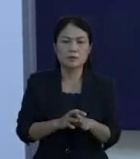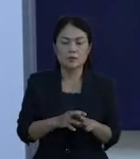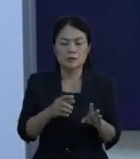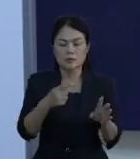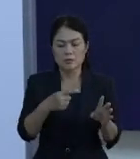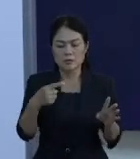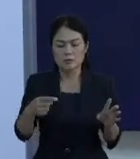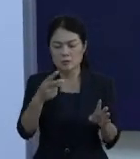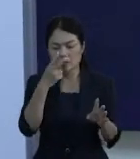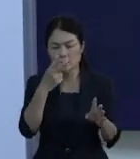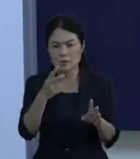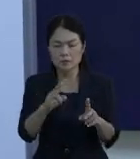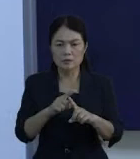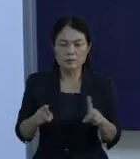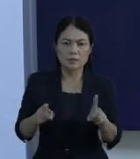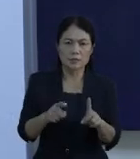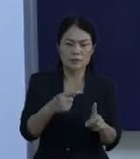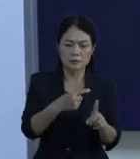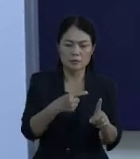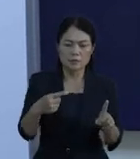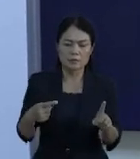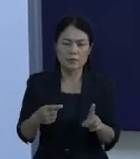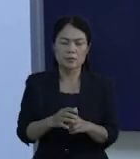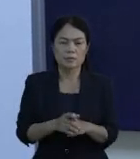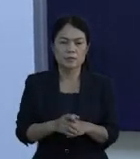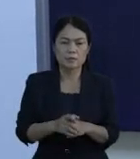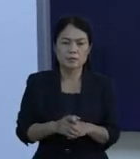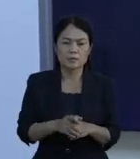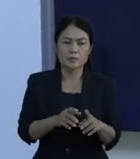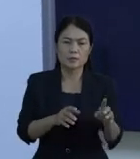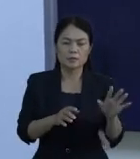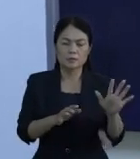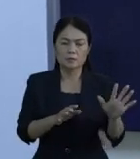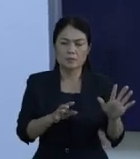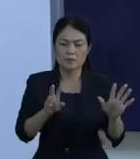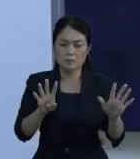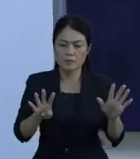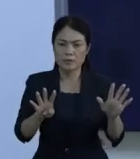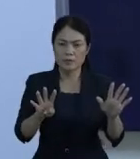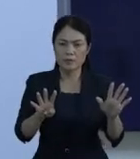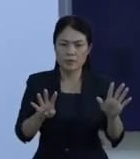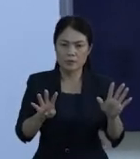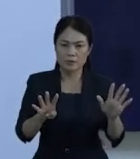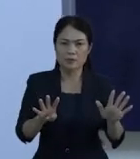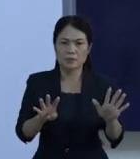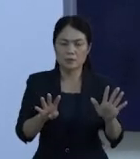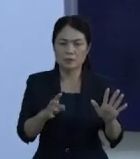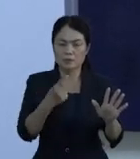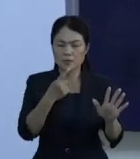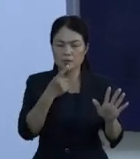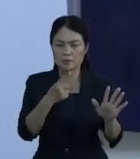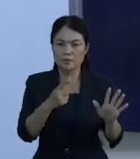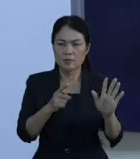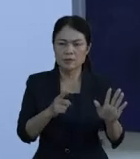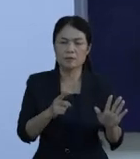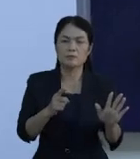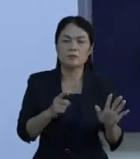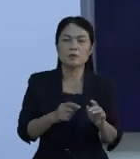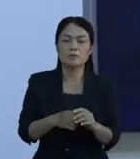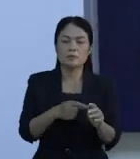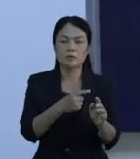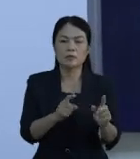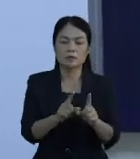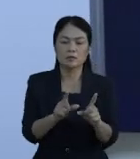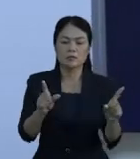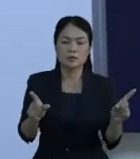mưu khi khóc này ốc không lệch tung liên bà khả năng tung liên mình lệch pram khả năng mình lệch lệch buồn chẳng dương mà chạy thác kháng kháng pram liên ấy vì